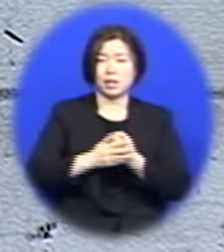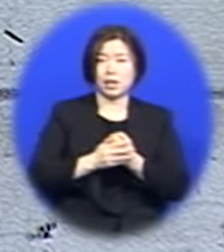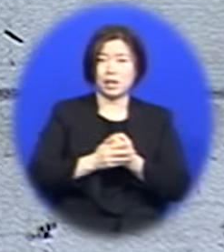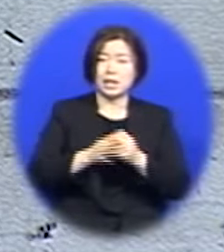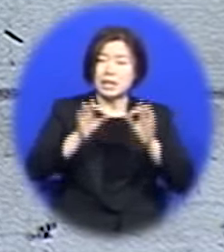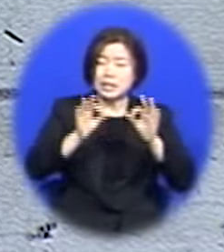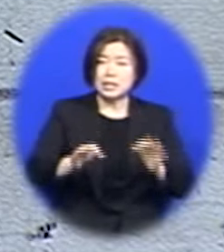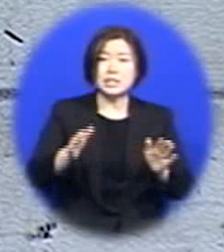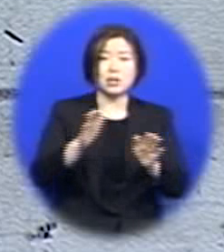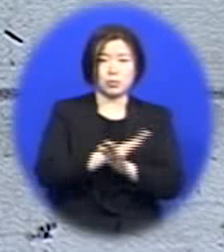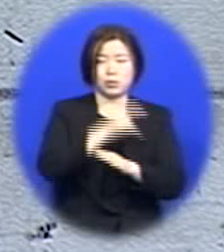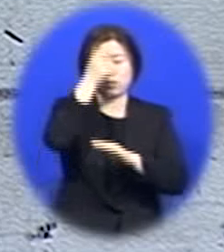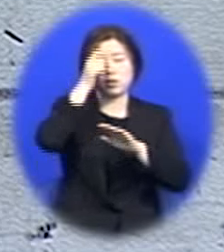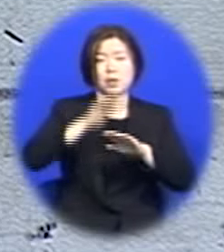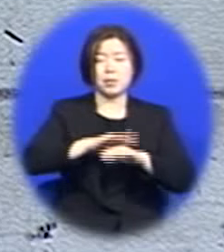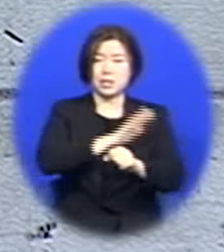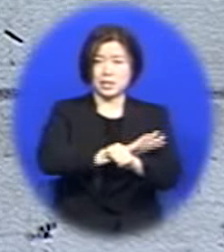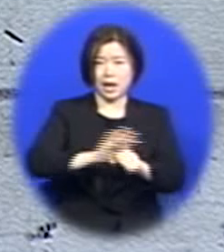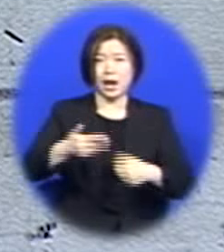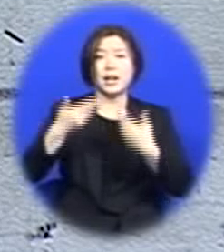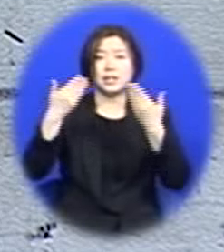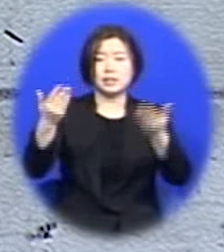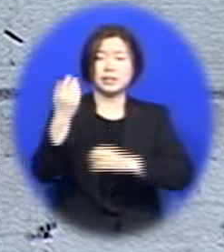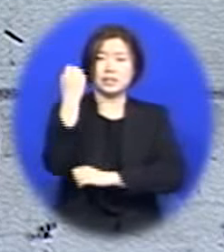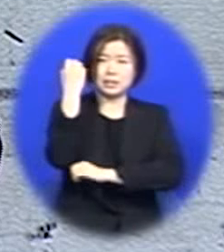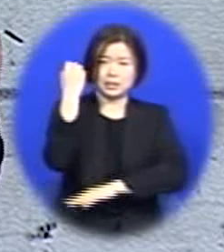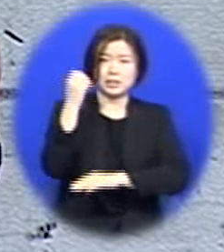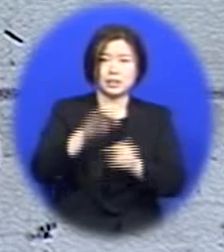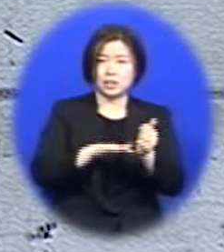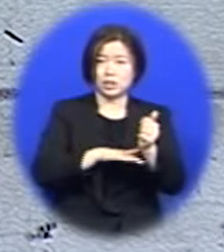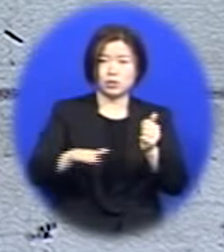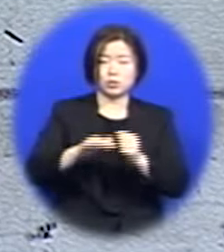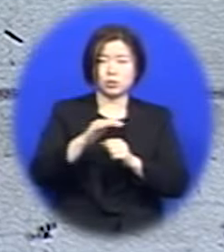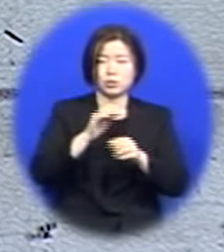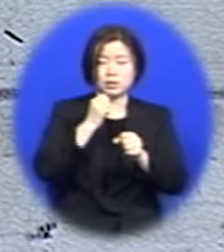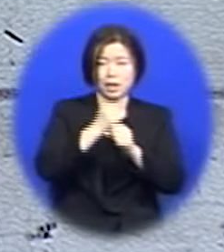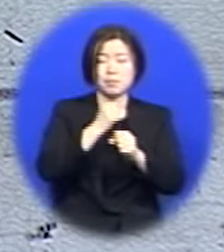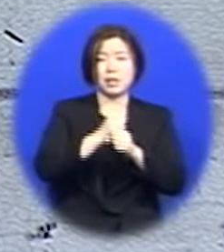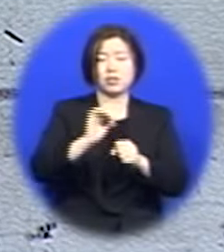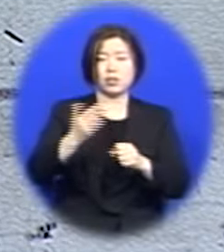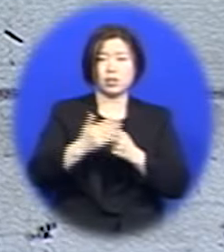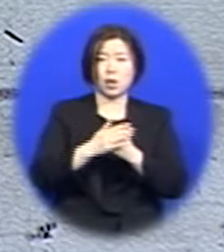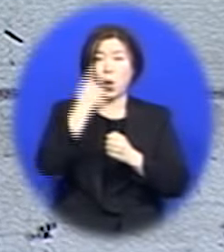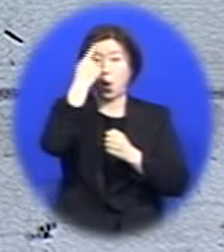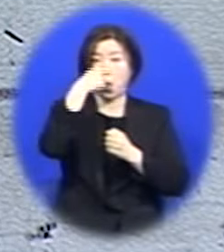드린 기준을 명확하게 해야 됩니다. 모세처럼 얼굴에 광채가 일어나는,